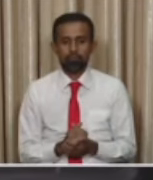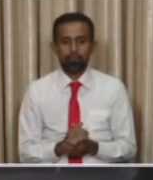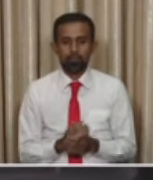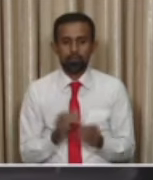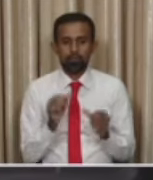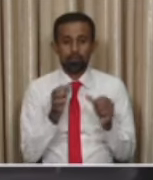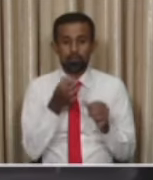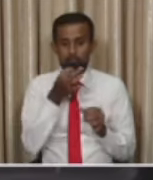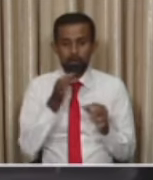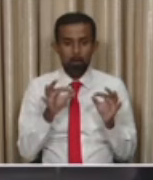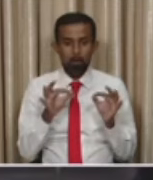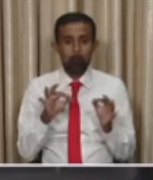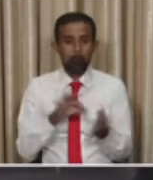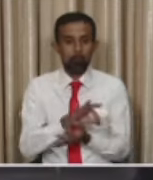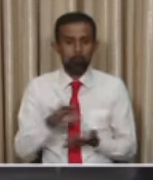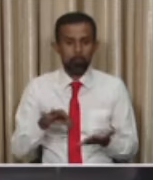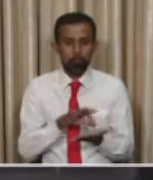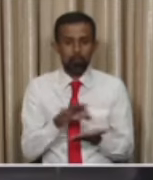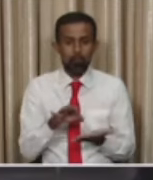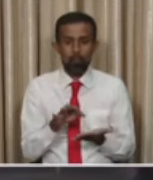පොර තහනම් කරලා